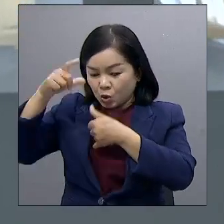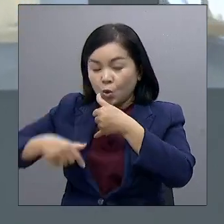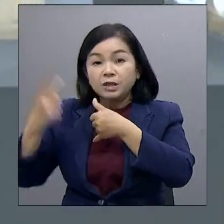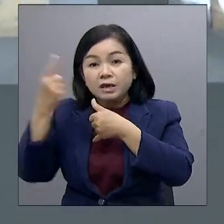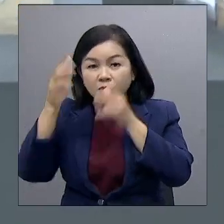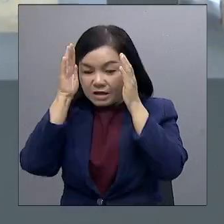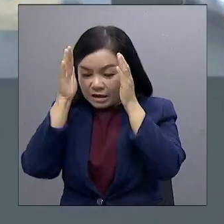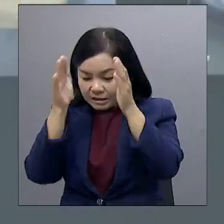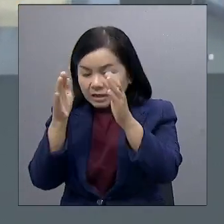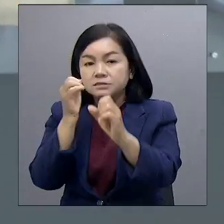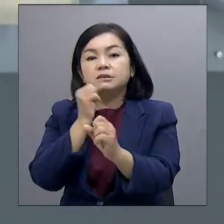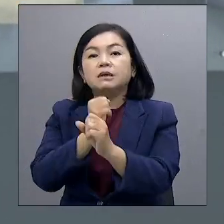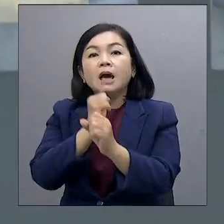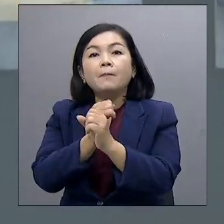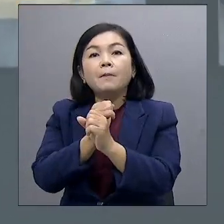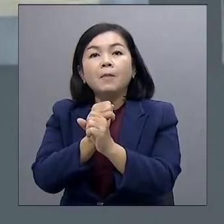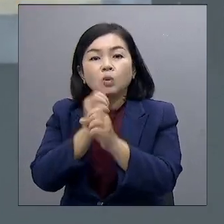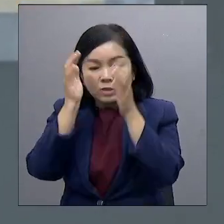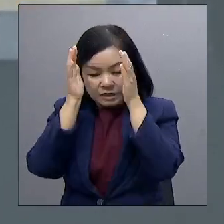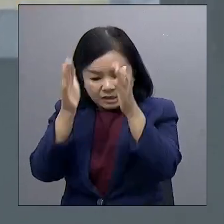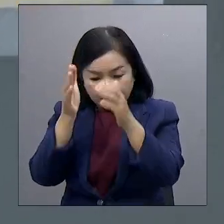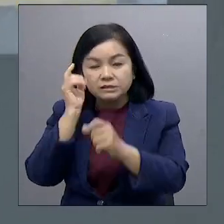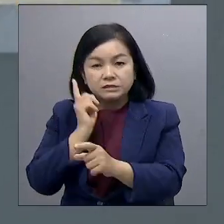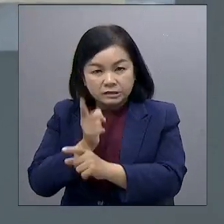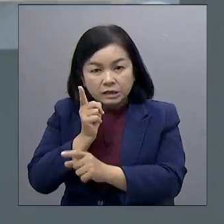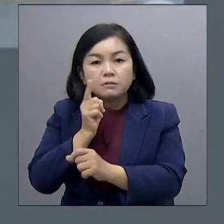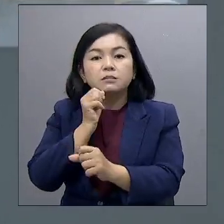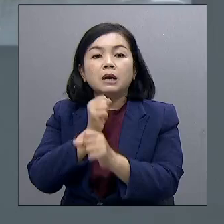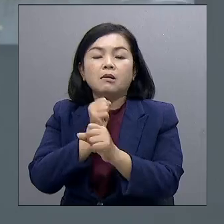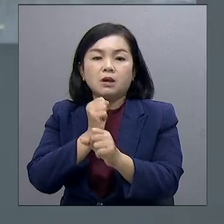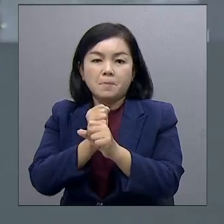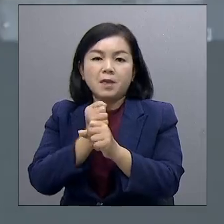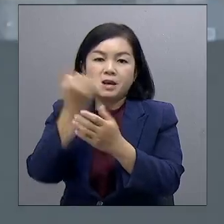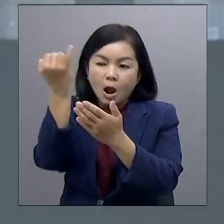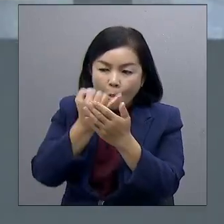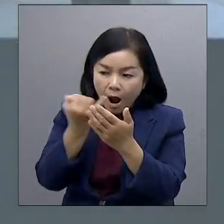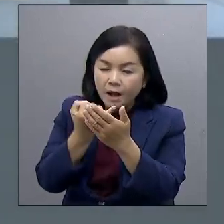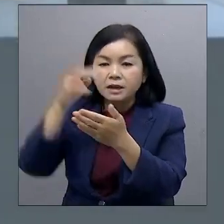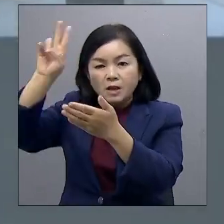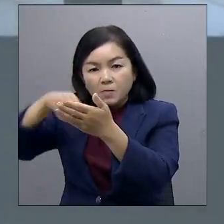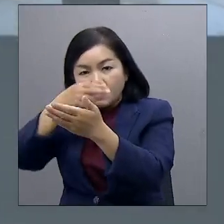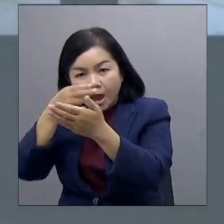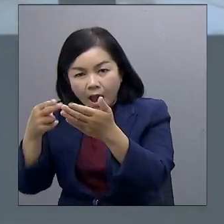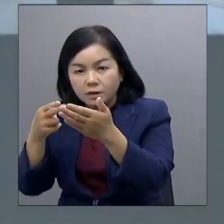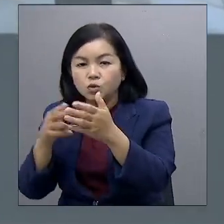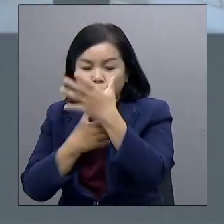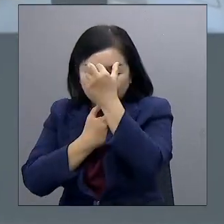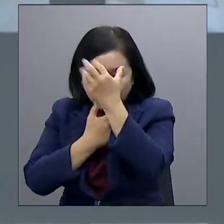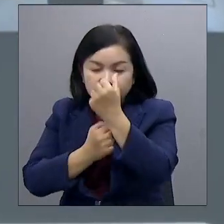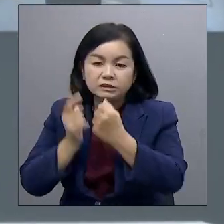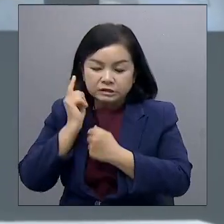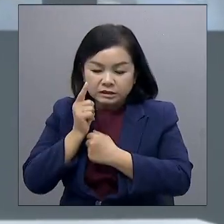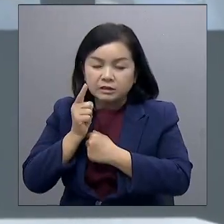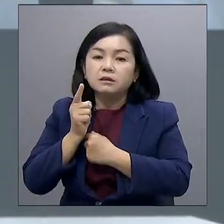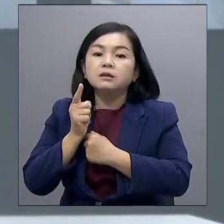ใจจะทำอะไรจริงๆแล้วมันต้องมุ่งมั่นจริงๆต้องเหมือนกับเกาะติดแล้วก็มีชีวิตอยู่กับ